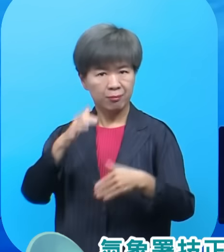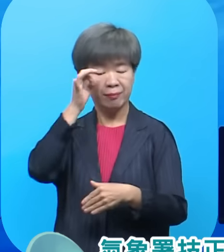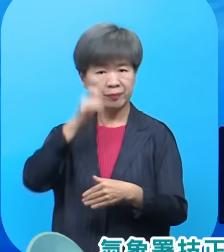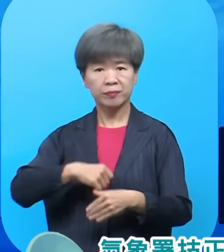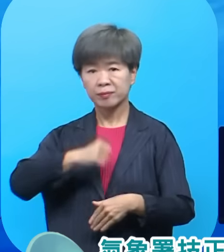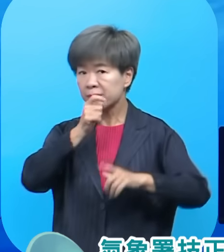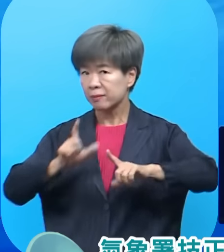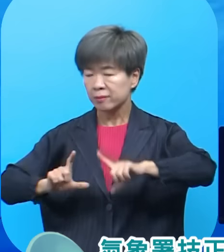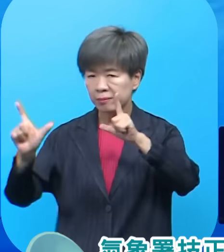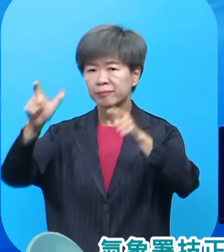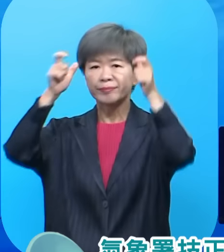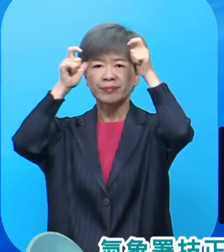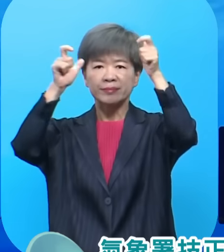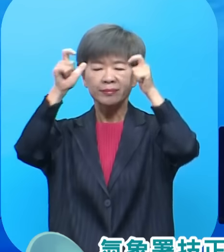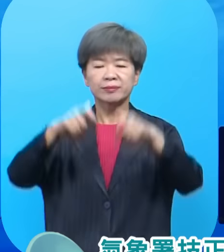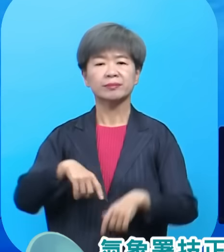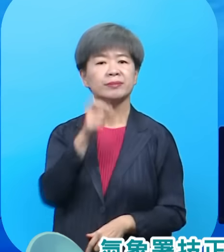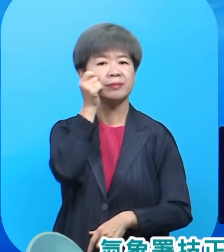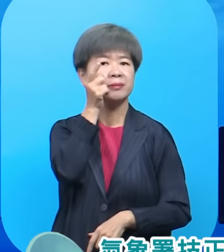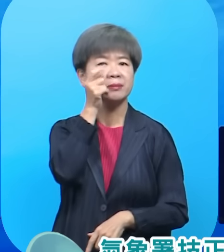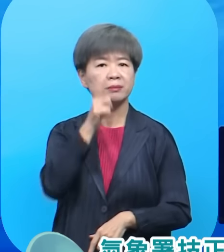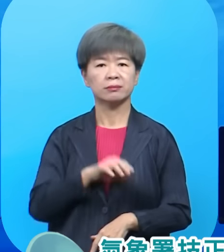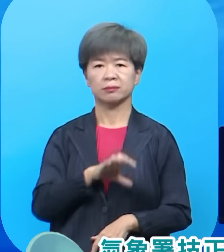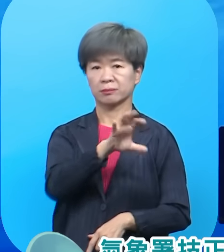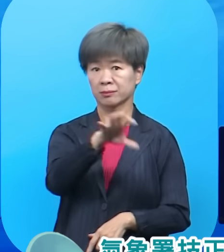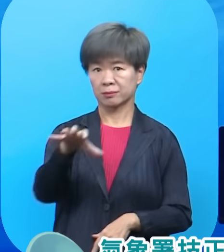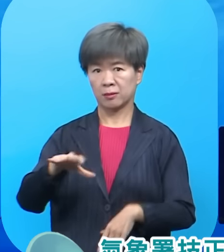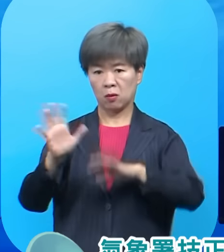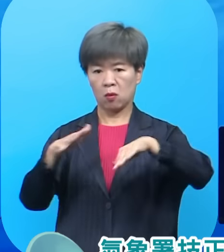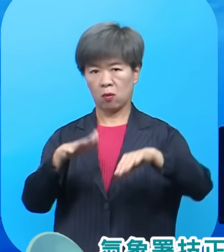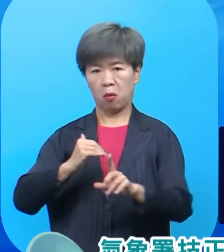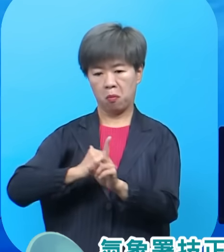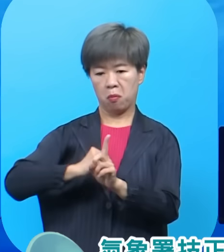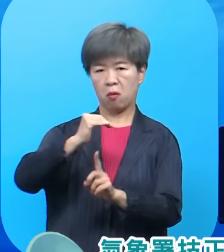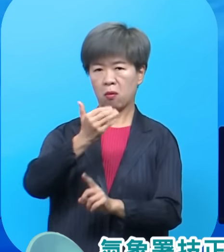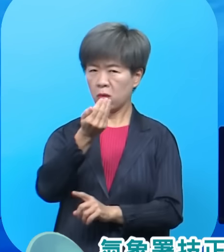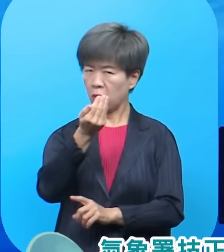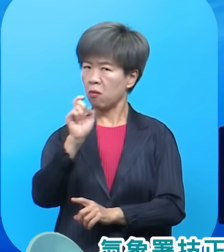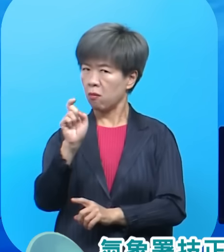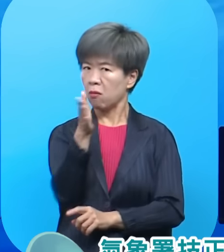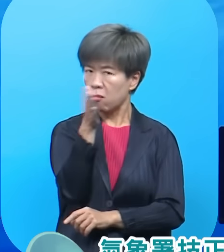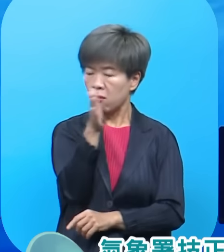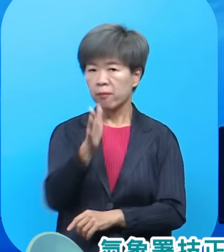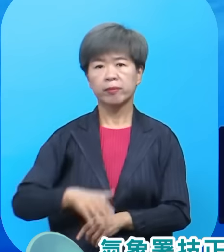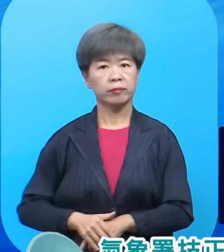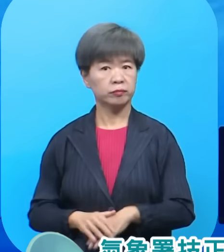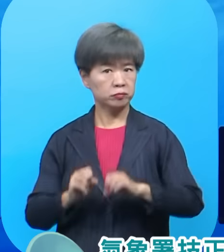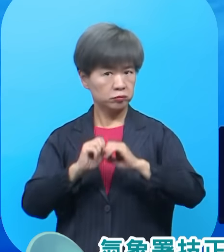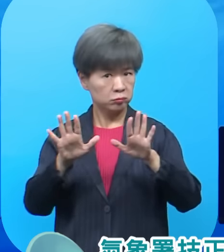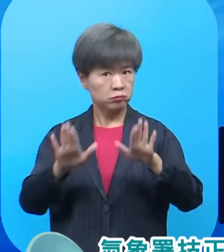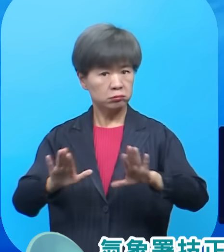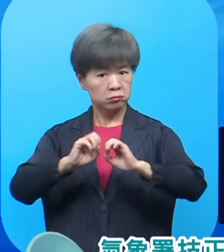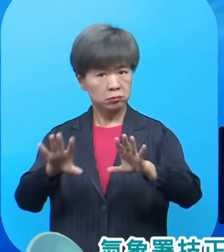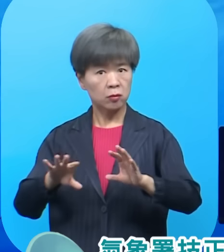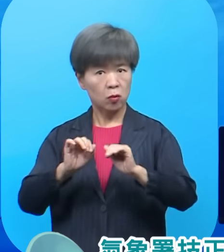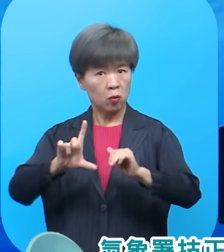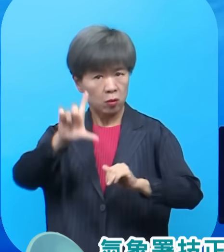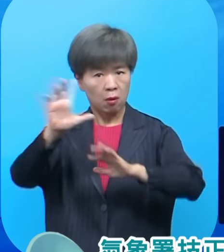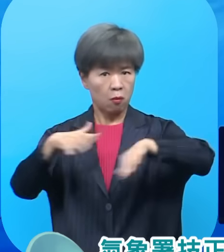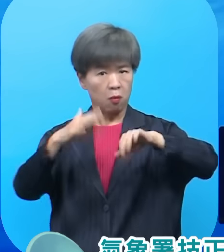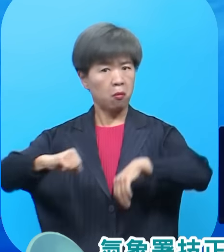台东、高雄和台南也有的强阵风会增强到9到10级。提醒大家，我们发布陆上强风特